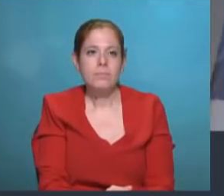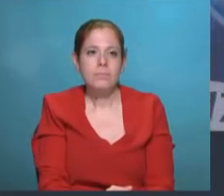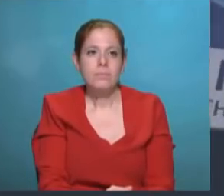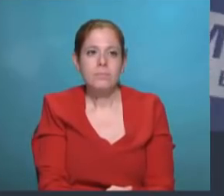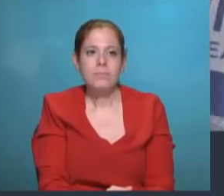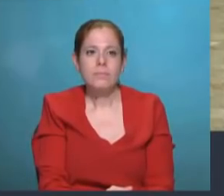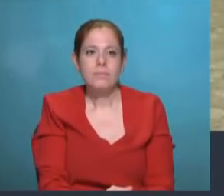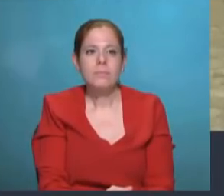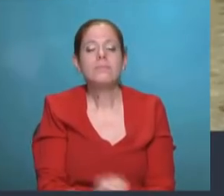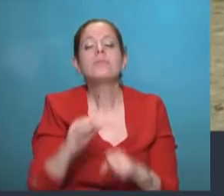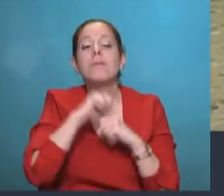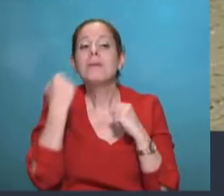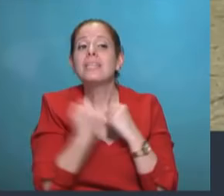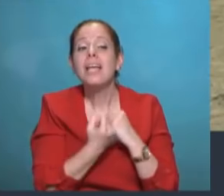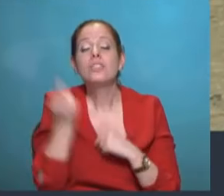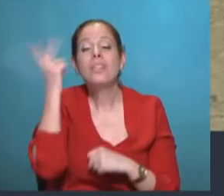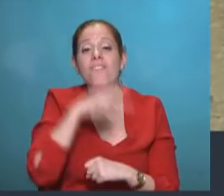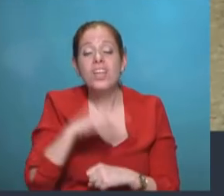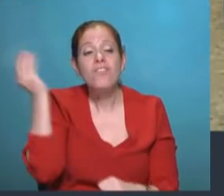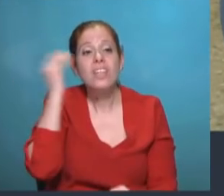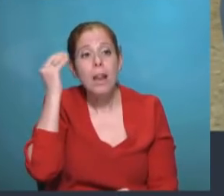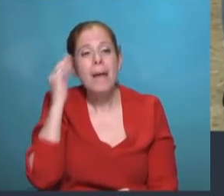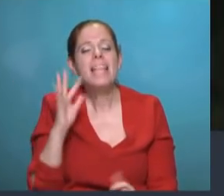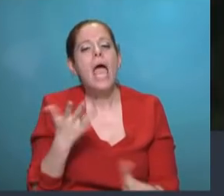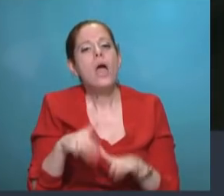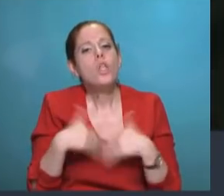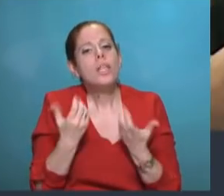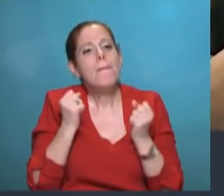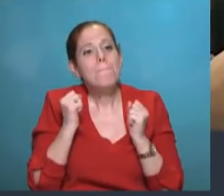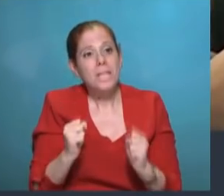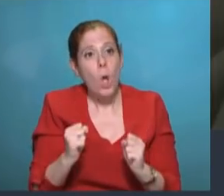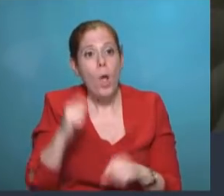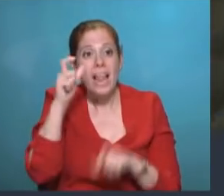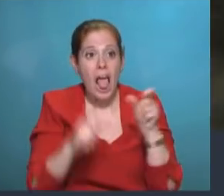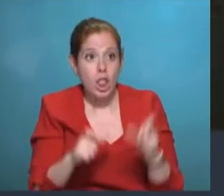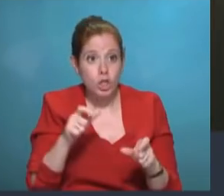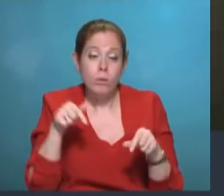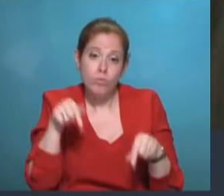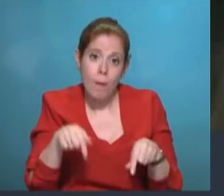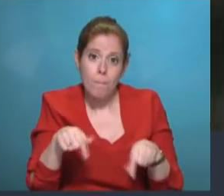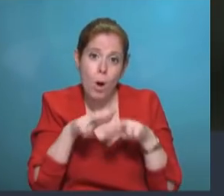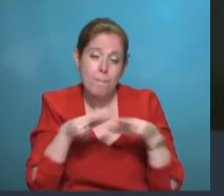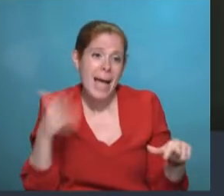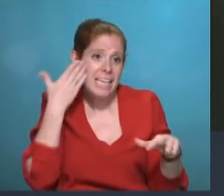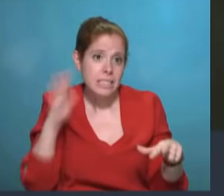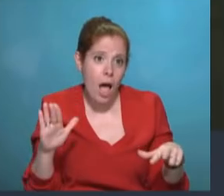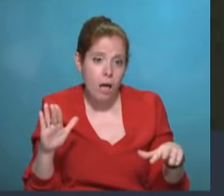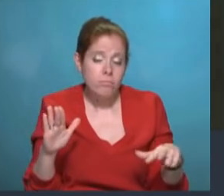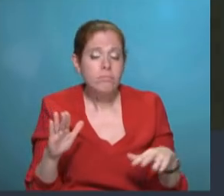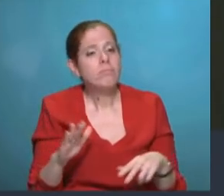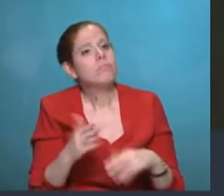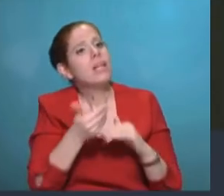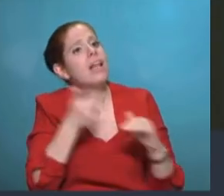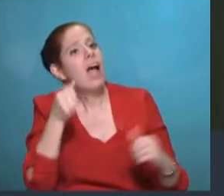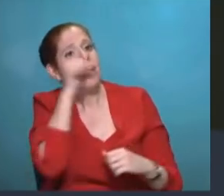נהנים. בסדנה הזאת אנחנו נבין ונלמד איך מקנים ביטחון לאנשים שהם פה בארץ זרה. לקראת האירוויזיון,